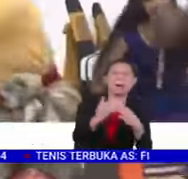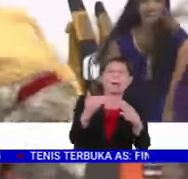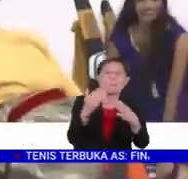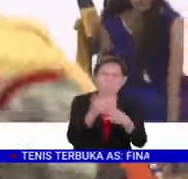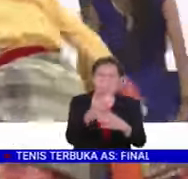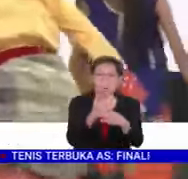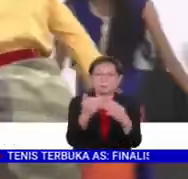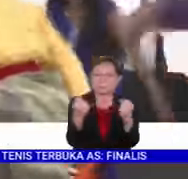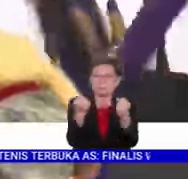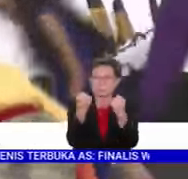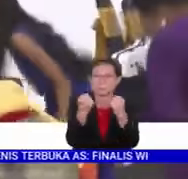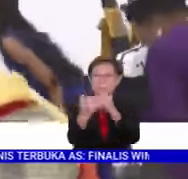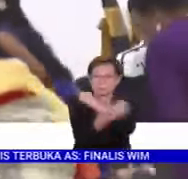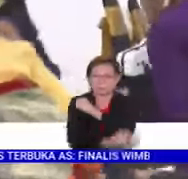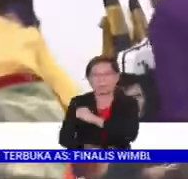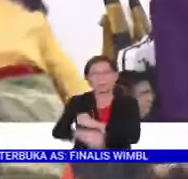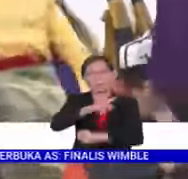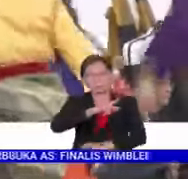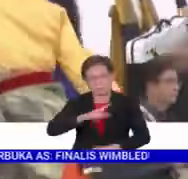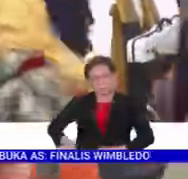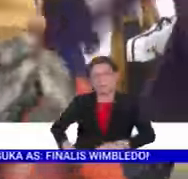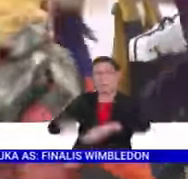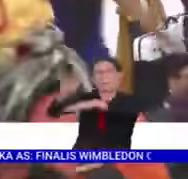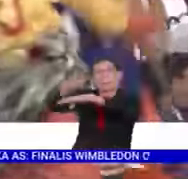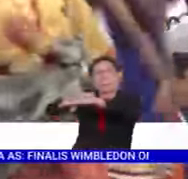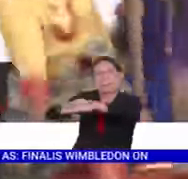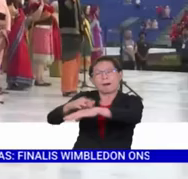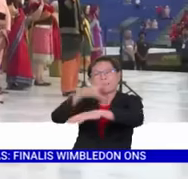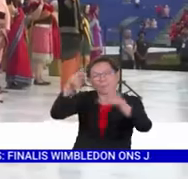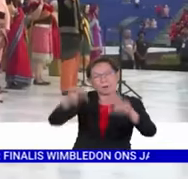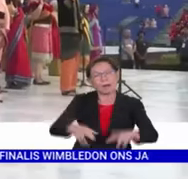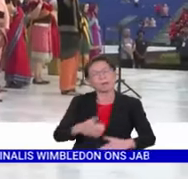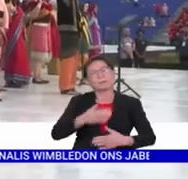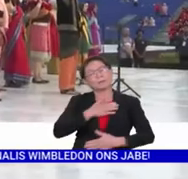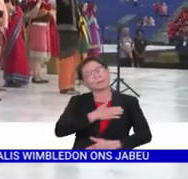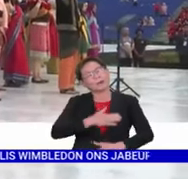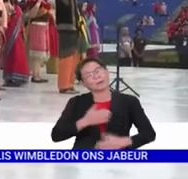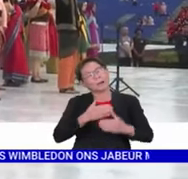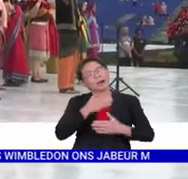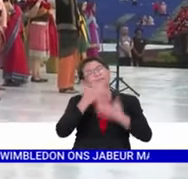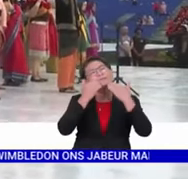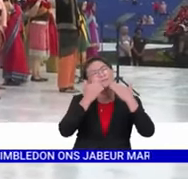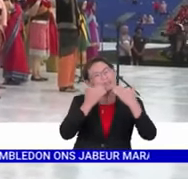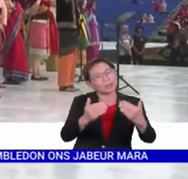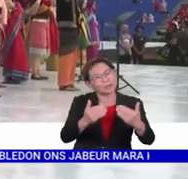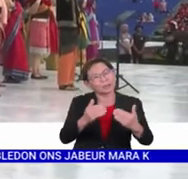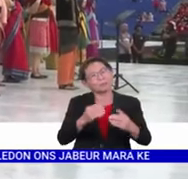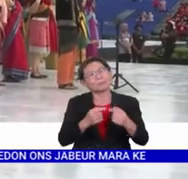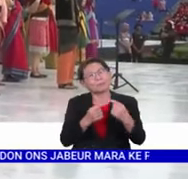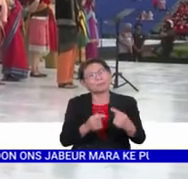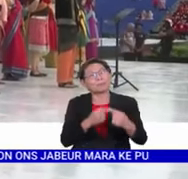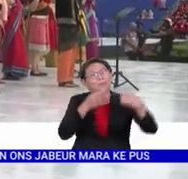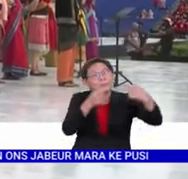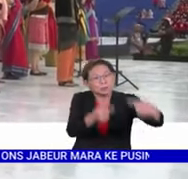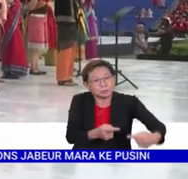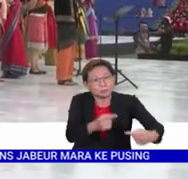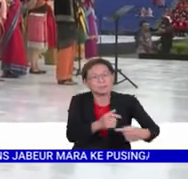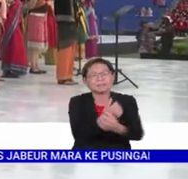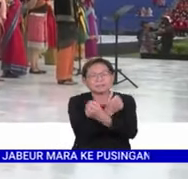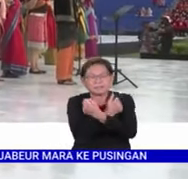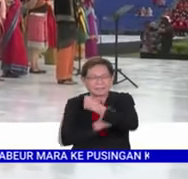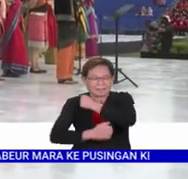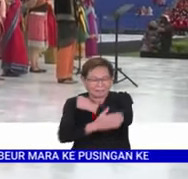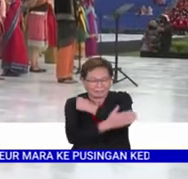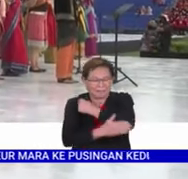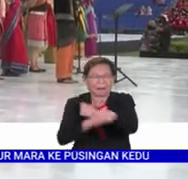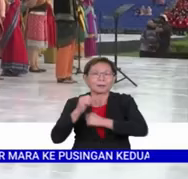negara. Sultan Abdullah turut mengajak rakyat untuk mengati dan menghargai pejuang dan patriot kemerdekaan negara.